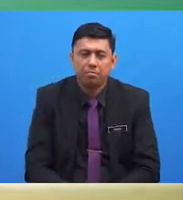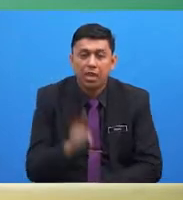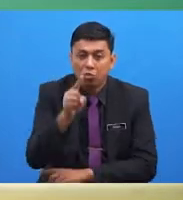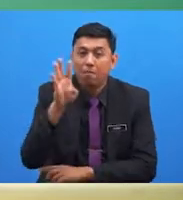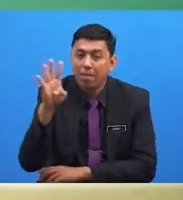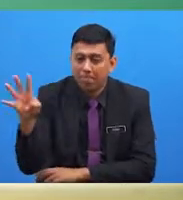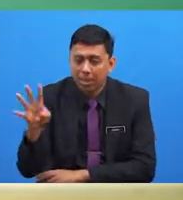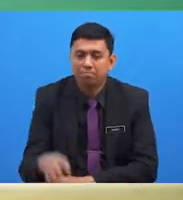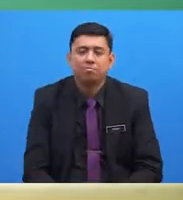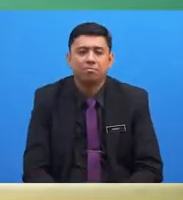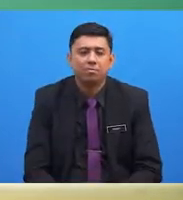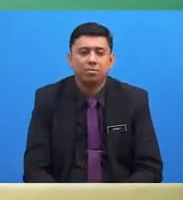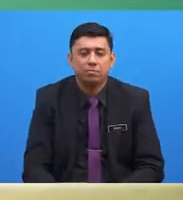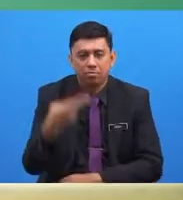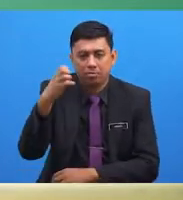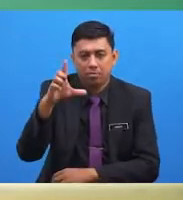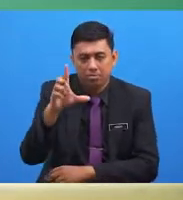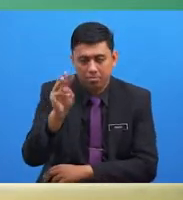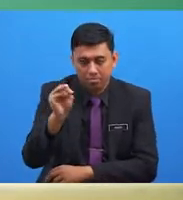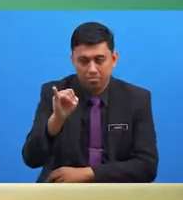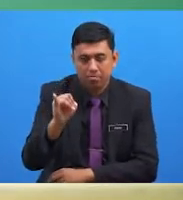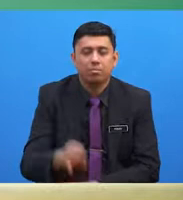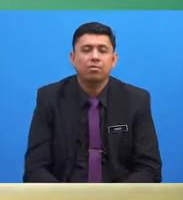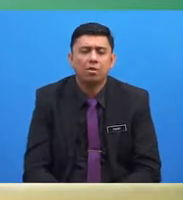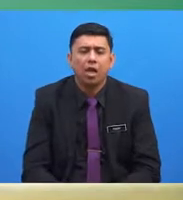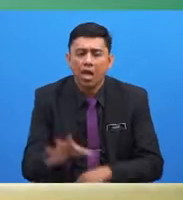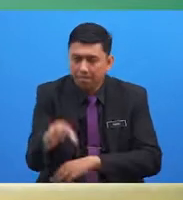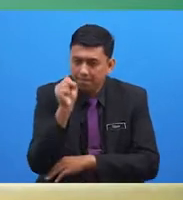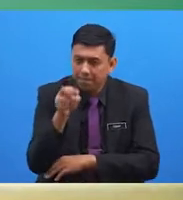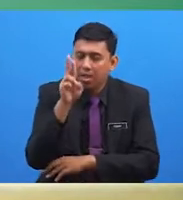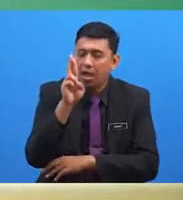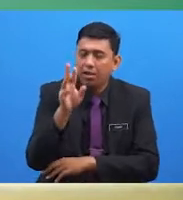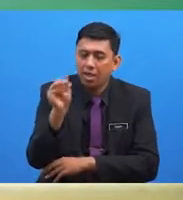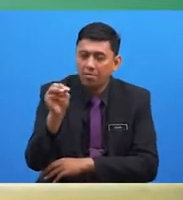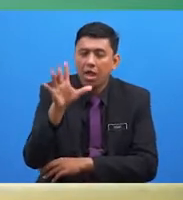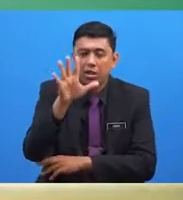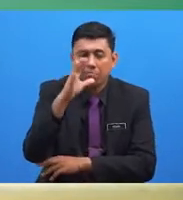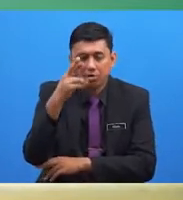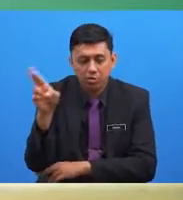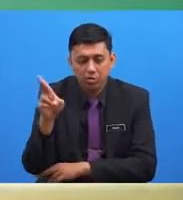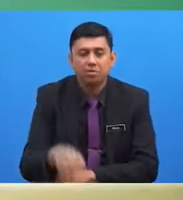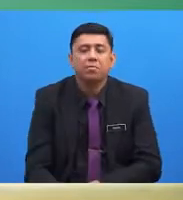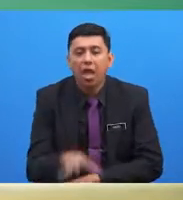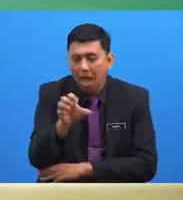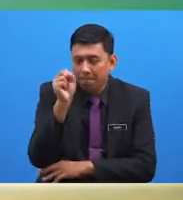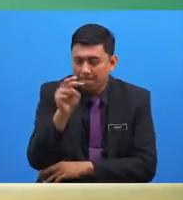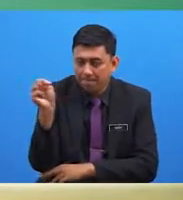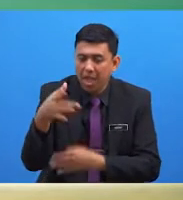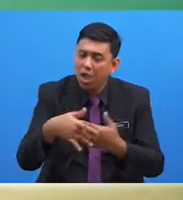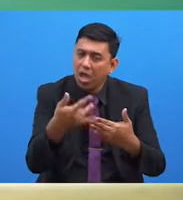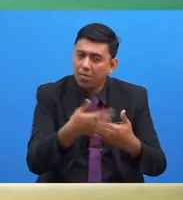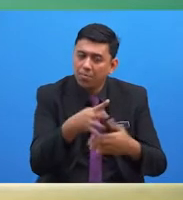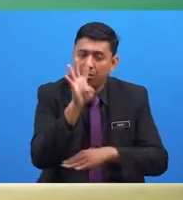RM144. Manakala Helmi pula, jumlah ambilan adalah RM5,000, iaitu ambilan